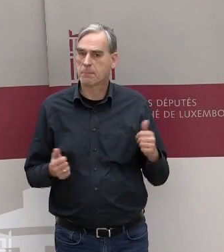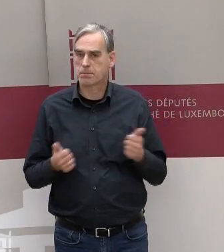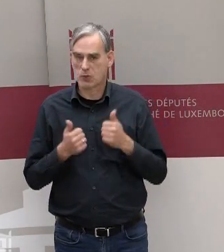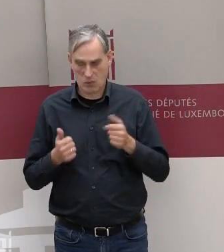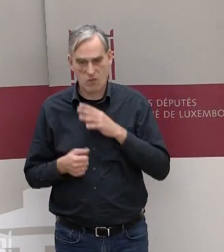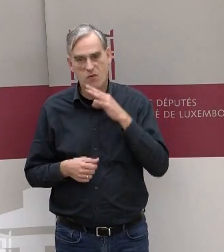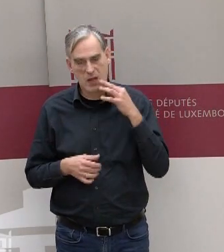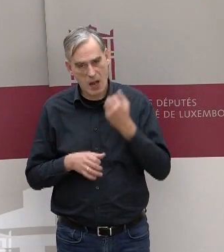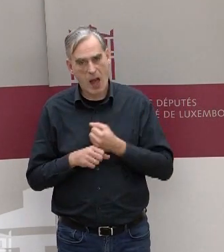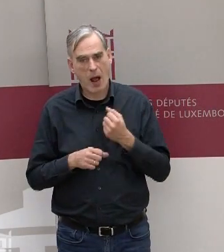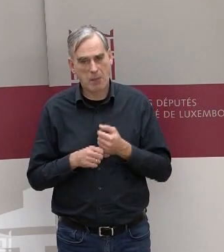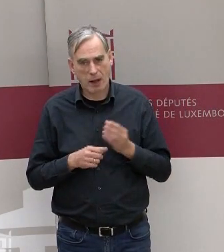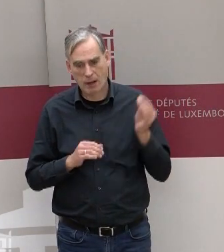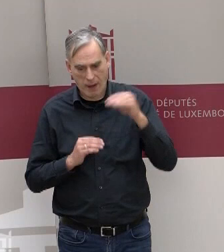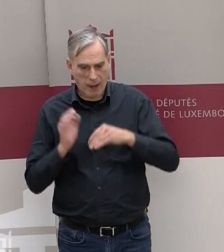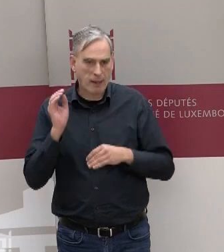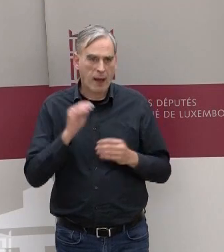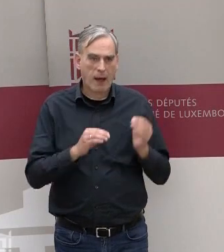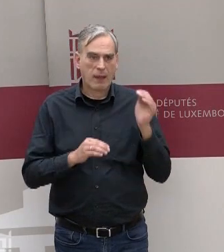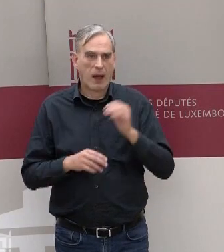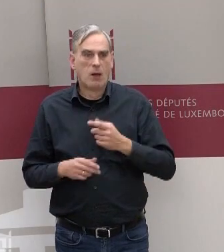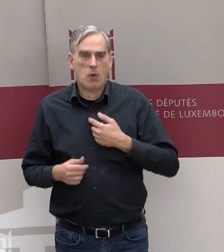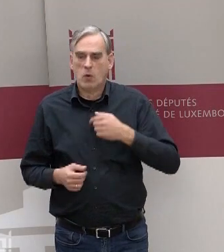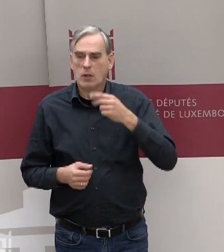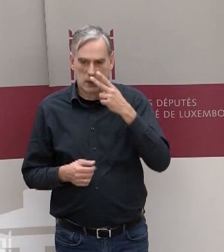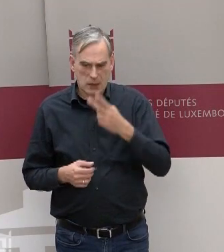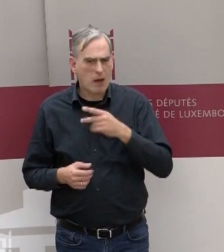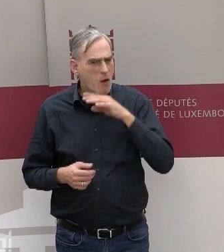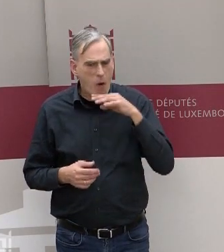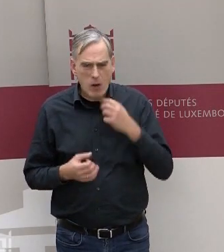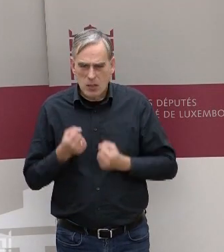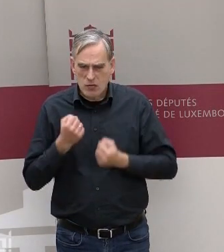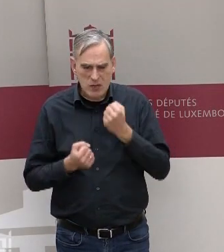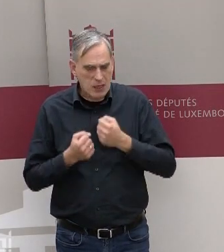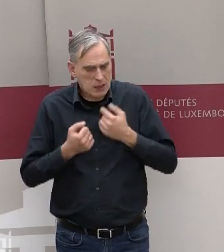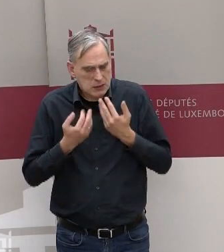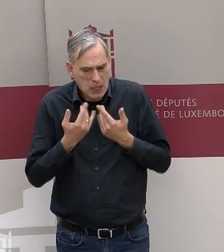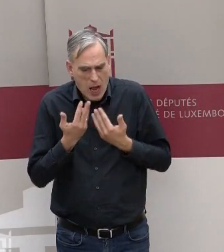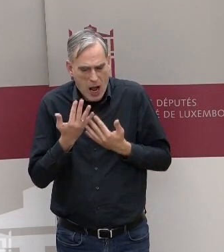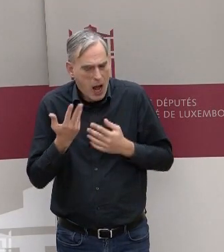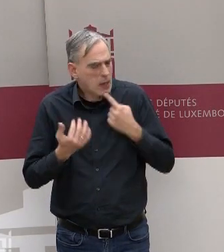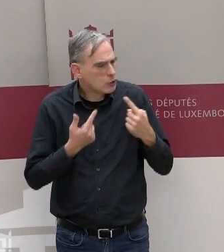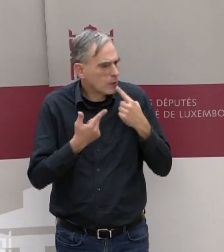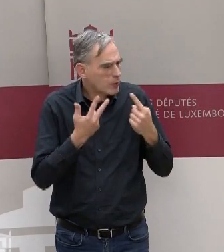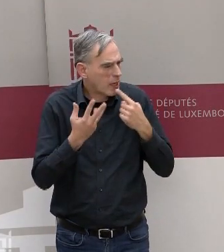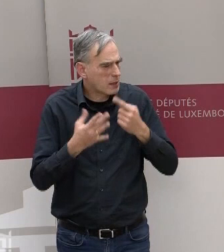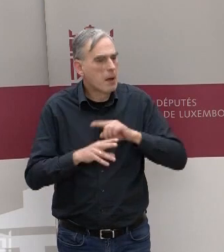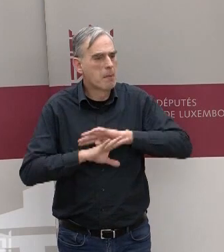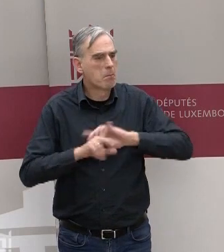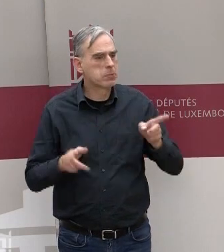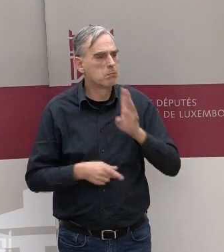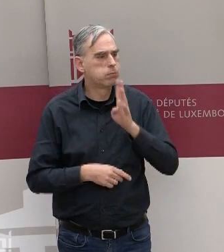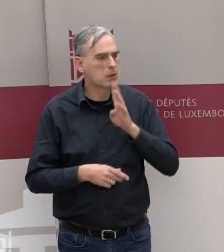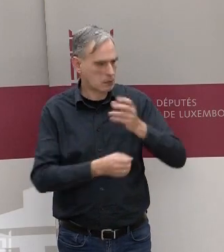schier Unzahl und Interviewen, die er hat, für den Rapport zu präsentieren, weist, dass er sich das nicht